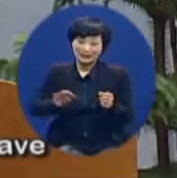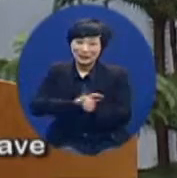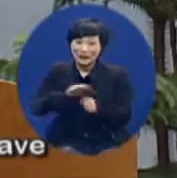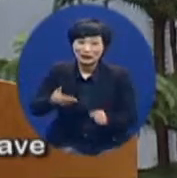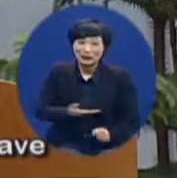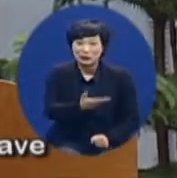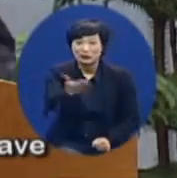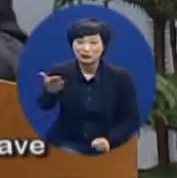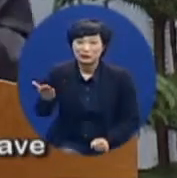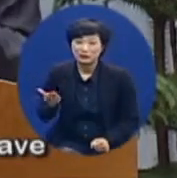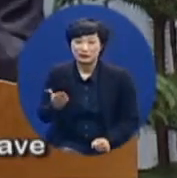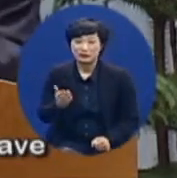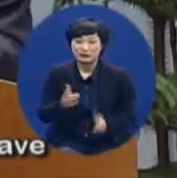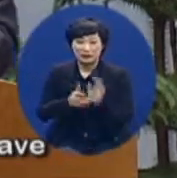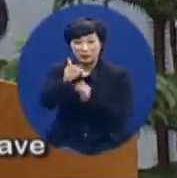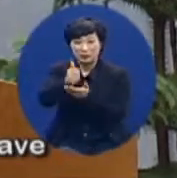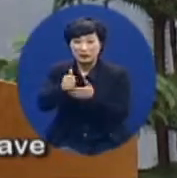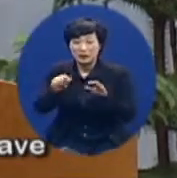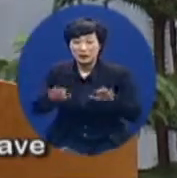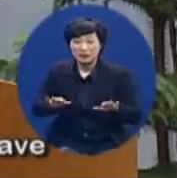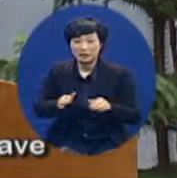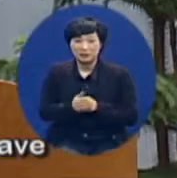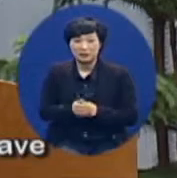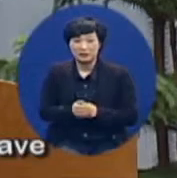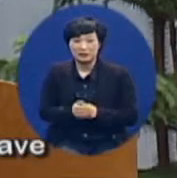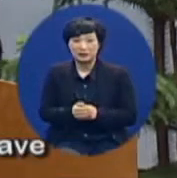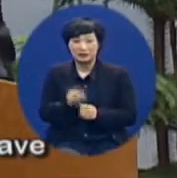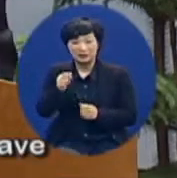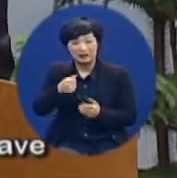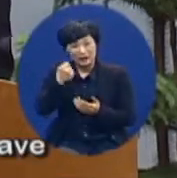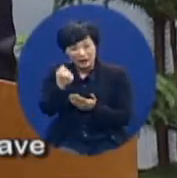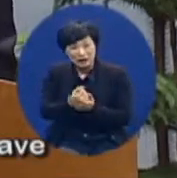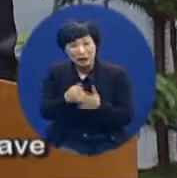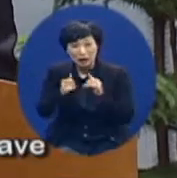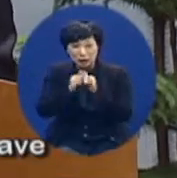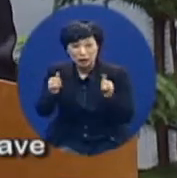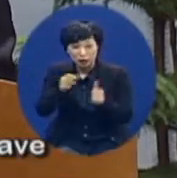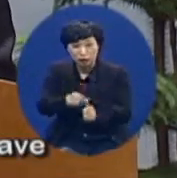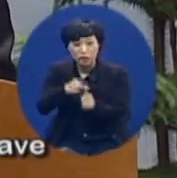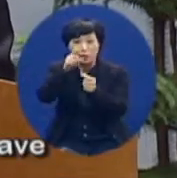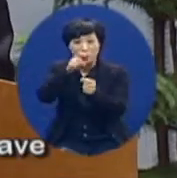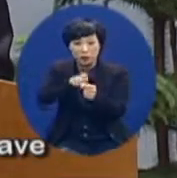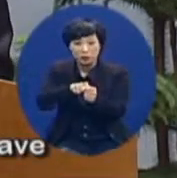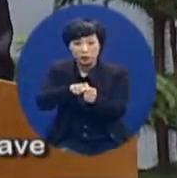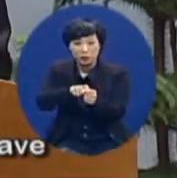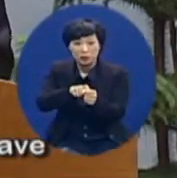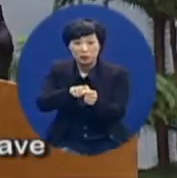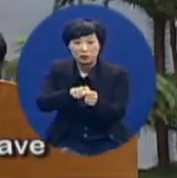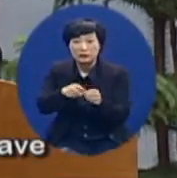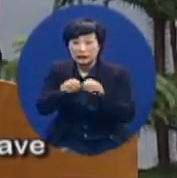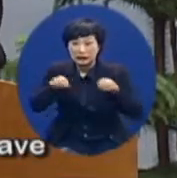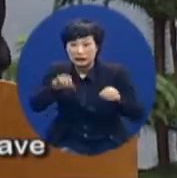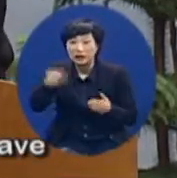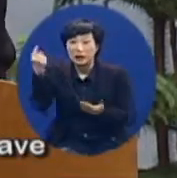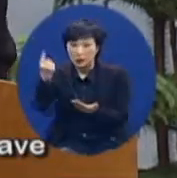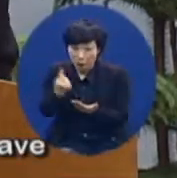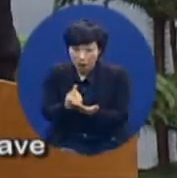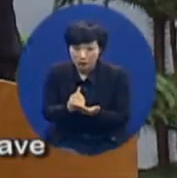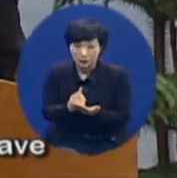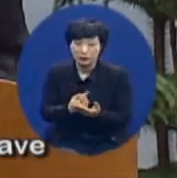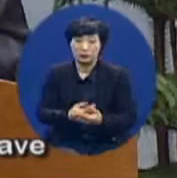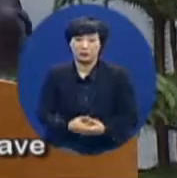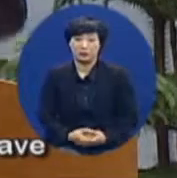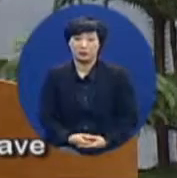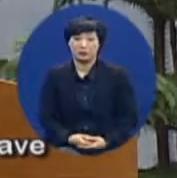여러분 예수께서는 이런 참혹한 조지에 있는 인간을 구원하시려고이 땅에 오셔서